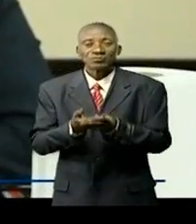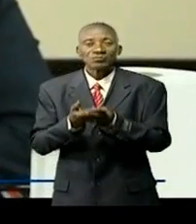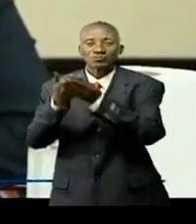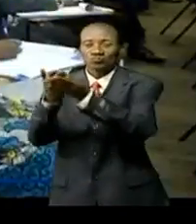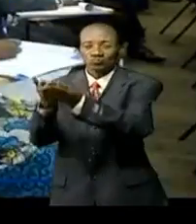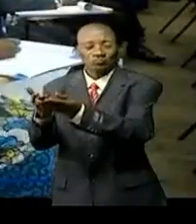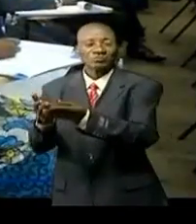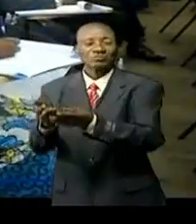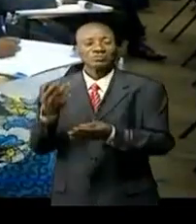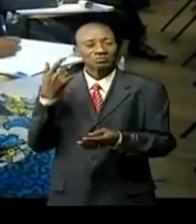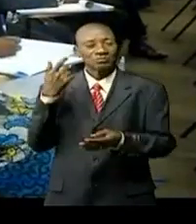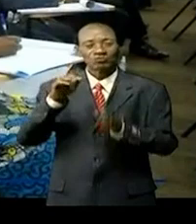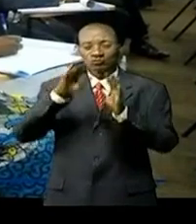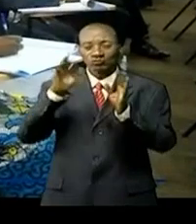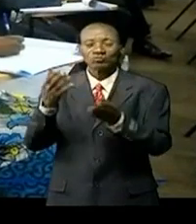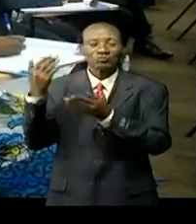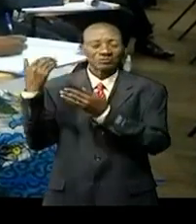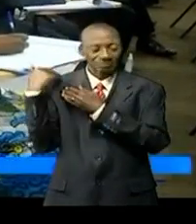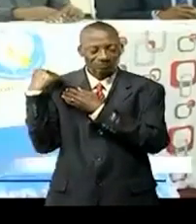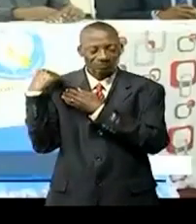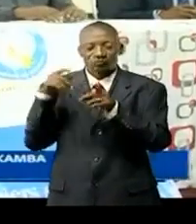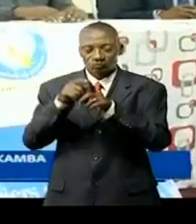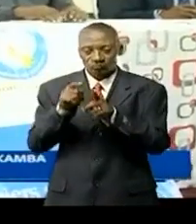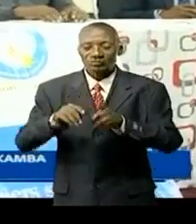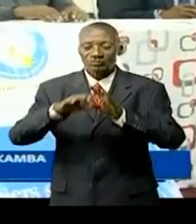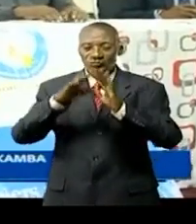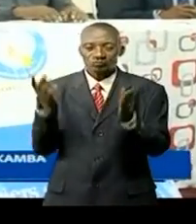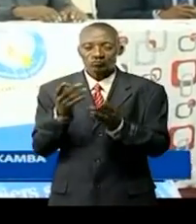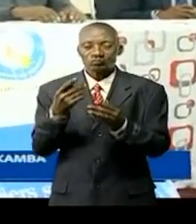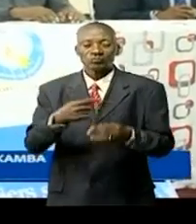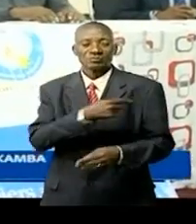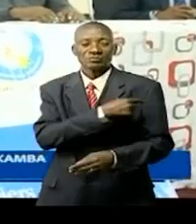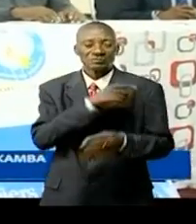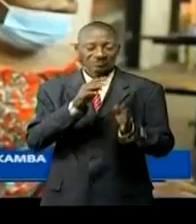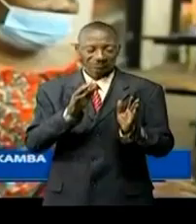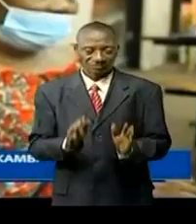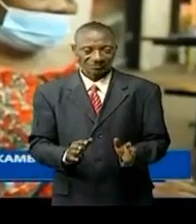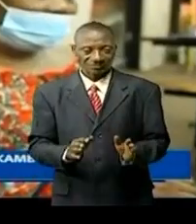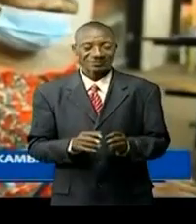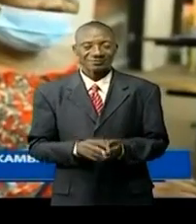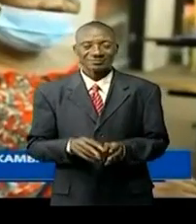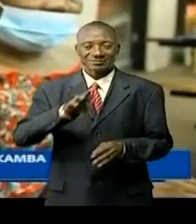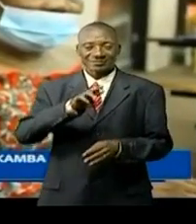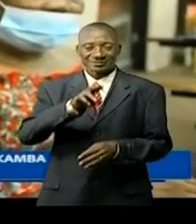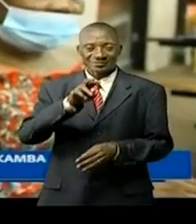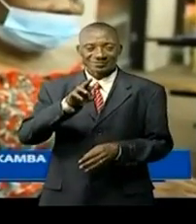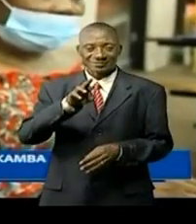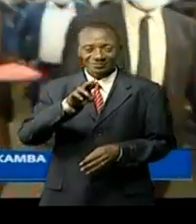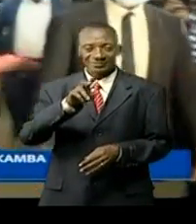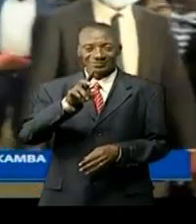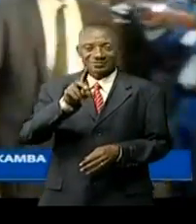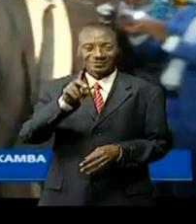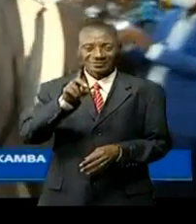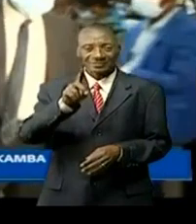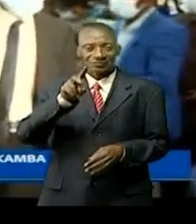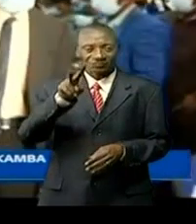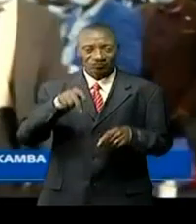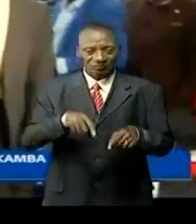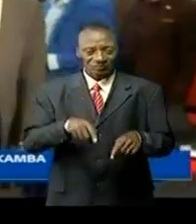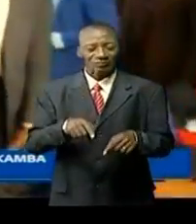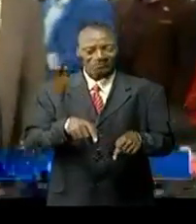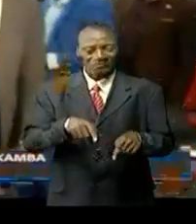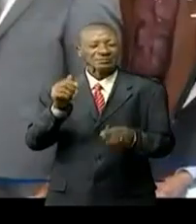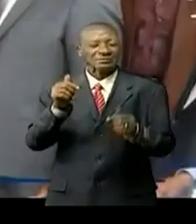à tous les infirmiers. Il faut noter que la tenue du rendez-vous de Kinshasa a été rendue possible grâce à l'appui financier